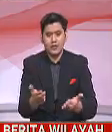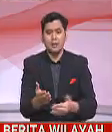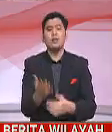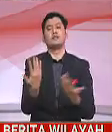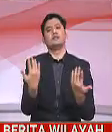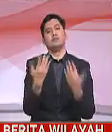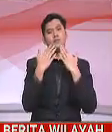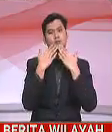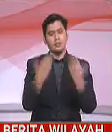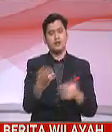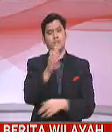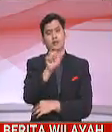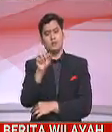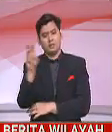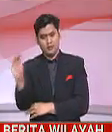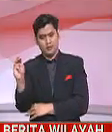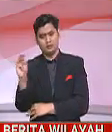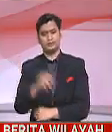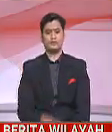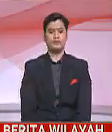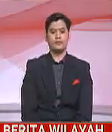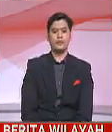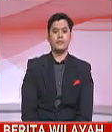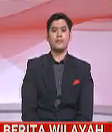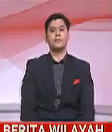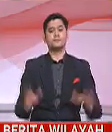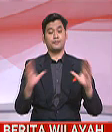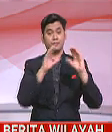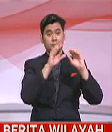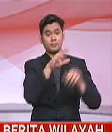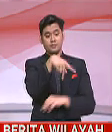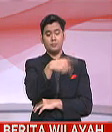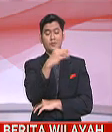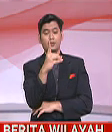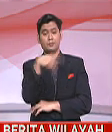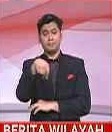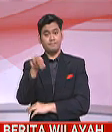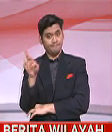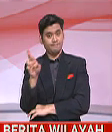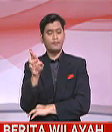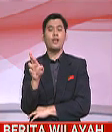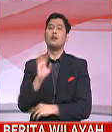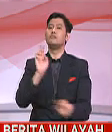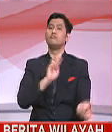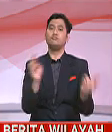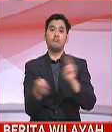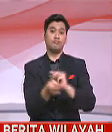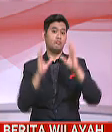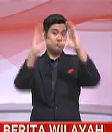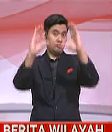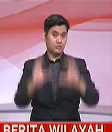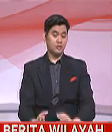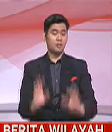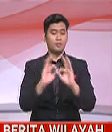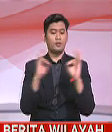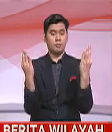MPD dan juga USM Response Team. Baiklah, pelaksanaan pengajaran dan pembelajaran di rumah PDPR mengubah lanskap